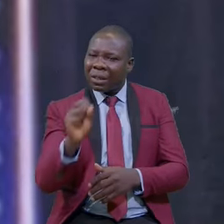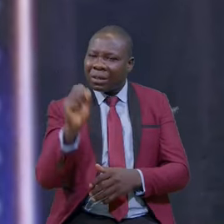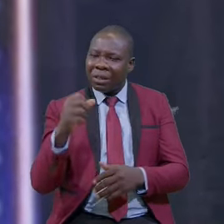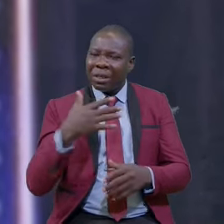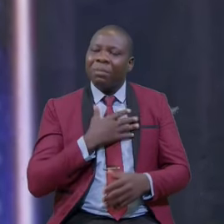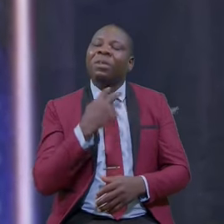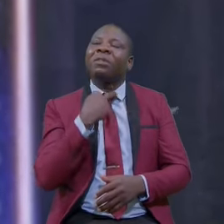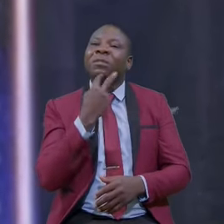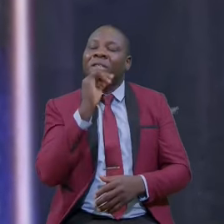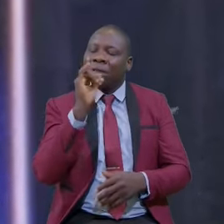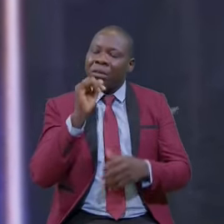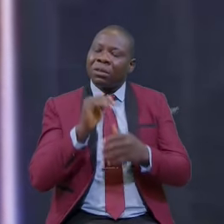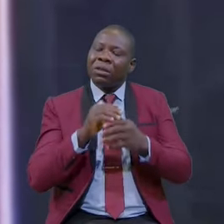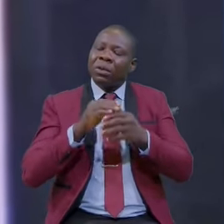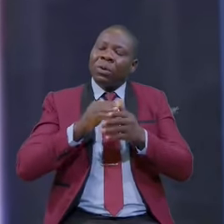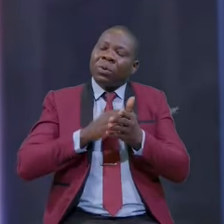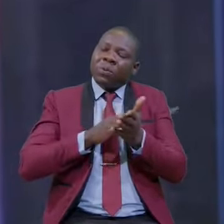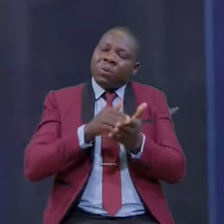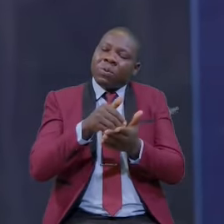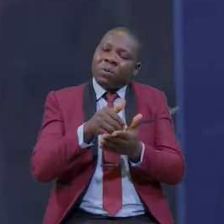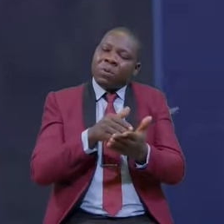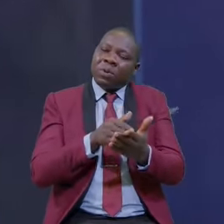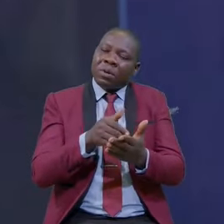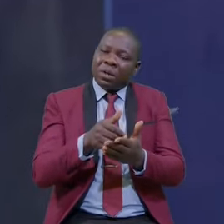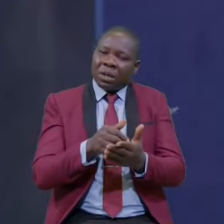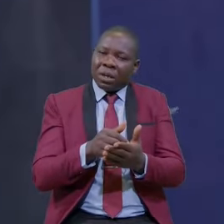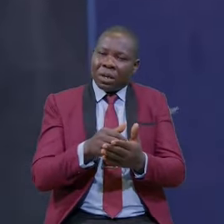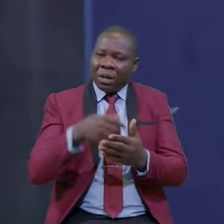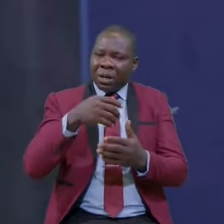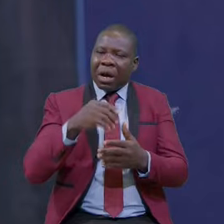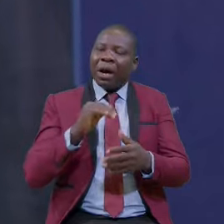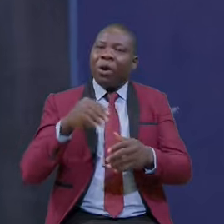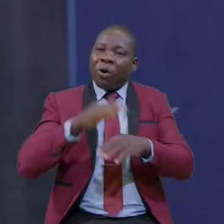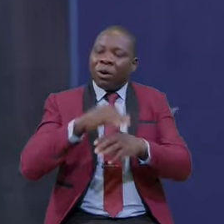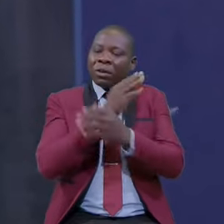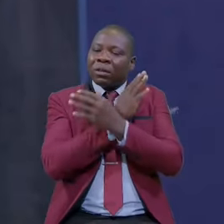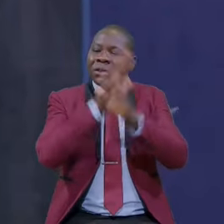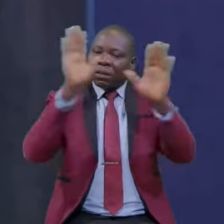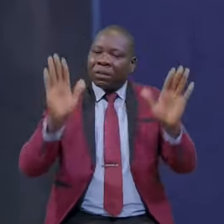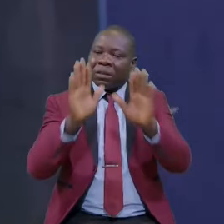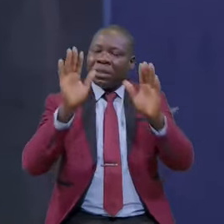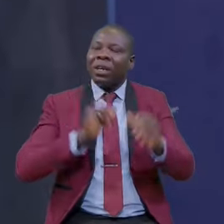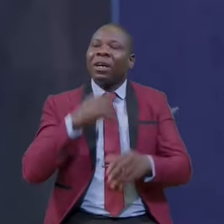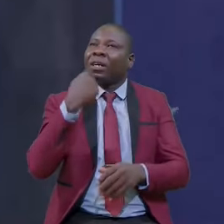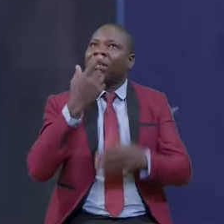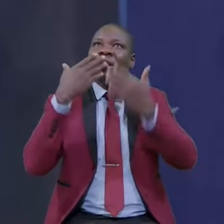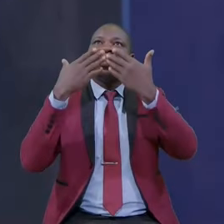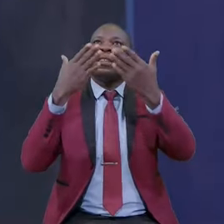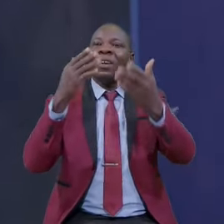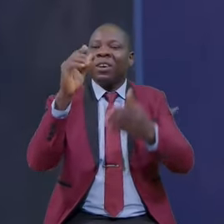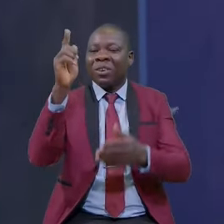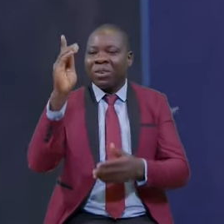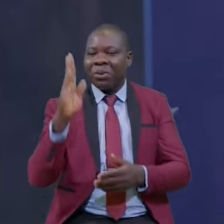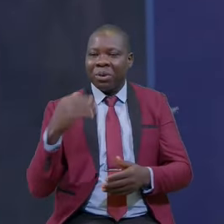finissons demain. Because my voice parce que has run away from me. My strength has ma run force away from me. Now we are